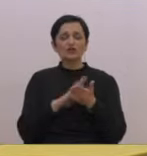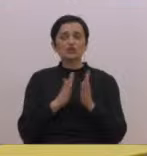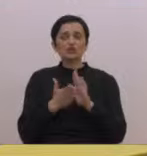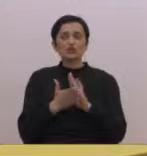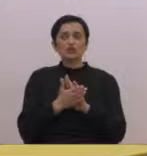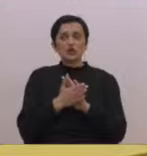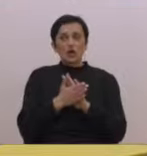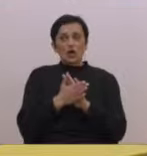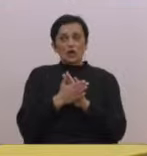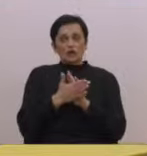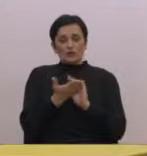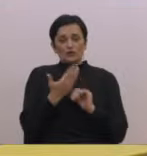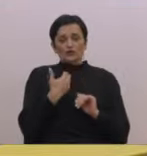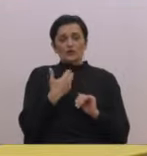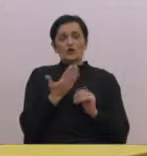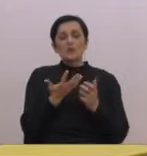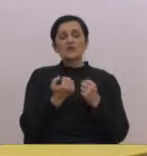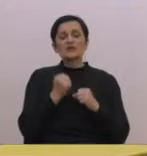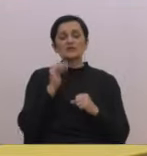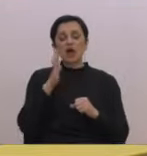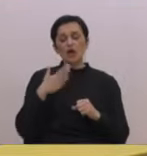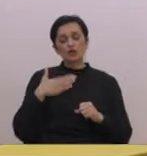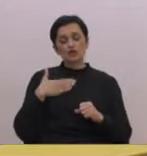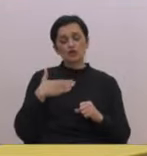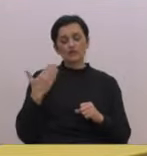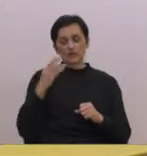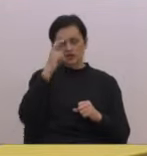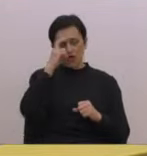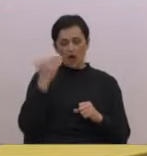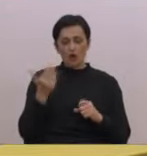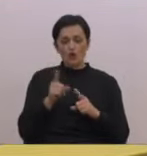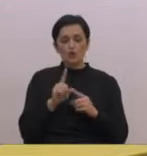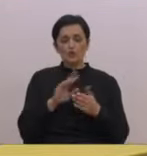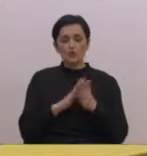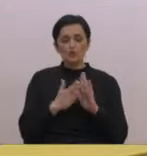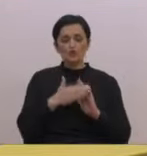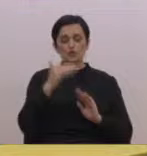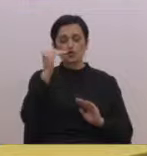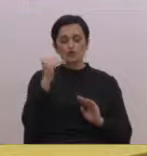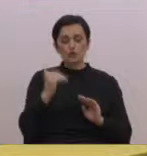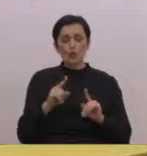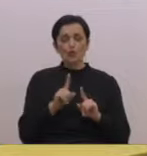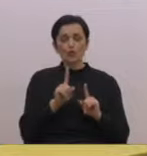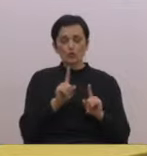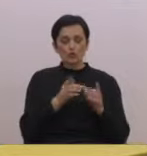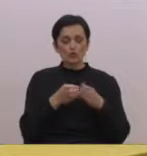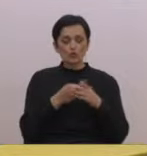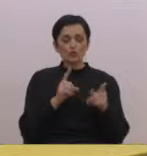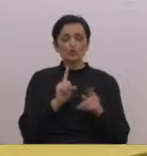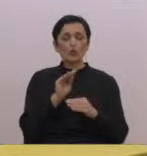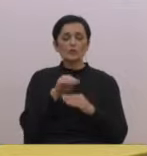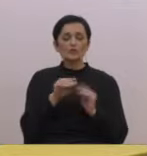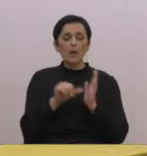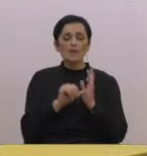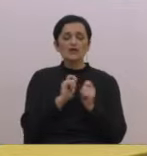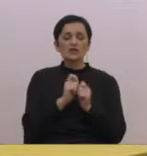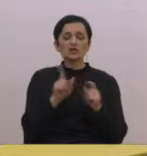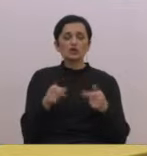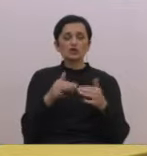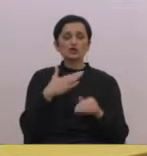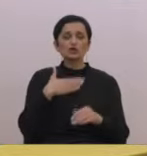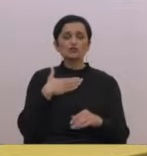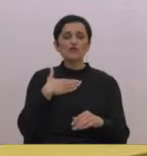იმ პირობებზე რომელიც მისაღები იქნება ჩვენთვისაც სახელმწიფოსთვის და კომპანიისთვისაც რომ მათ განახორციელონ დამატებითი ინვესტიციები ჩვენს